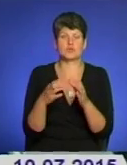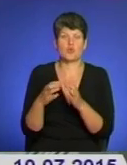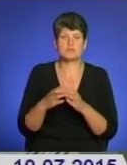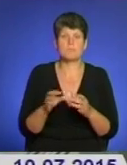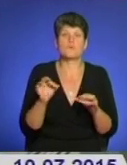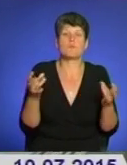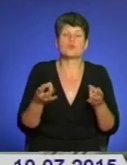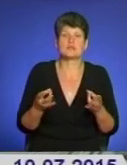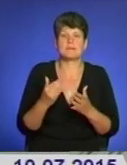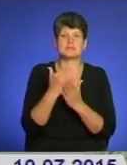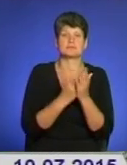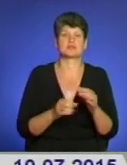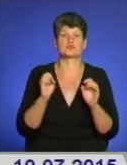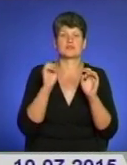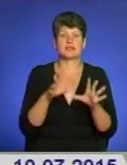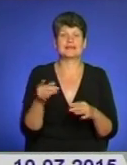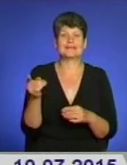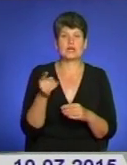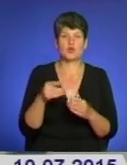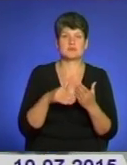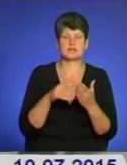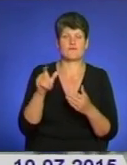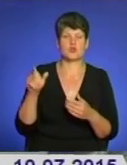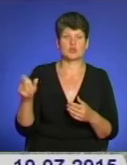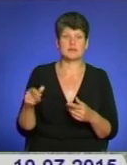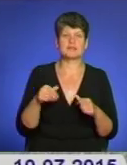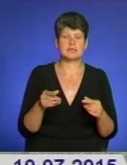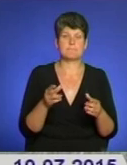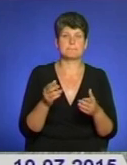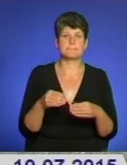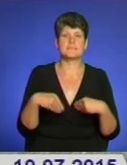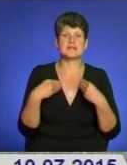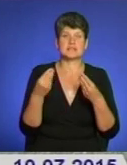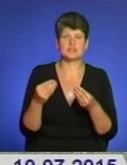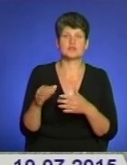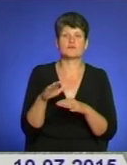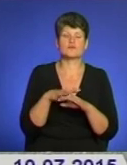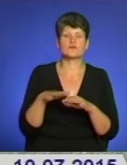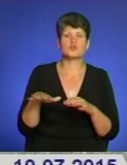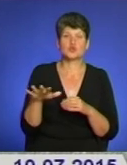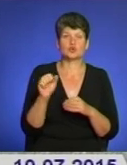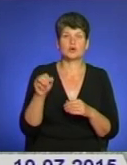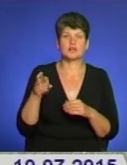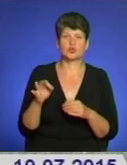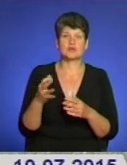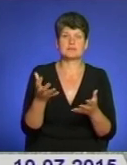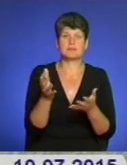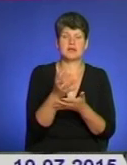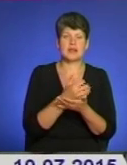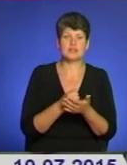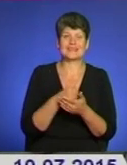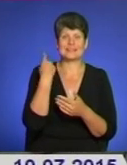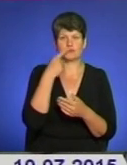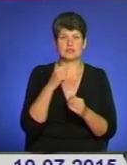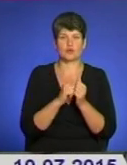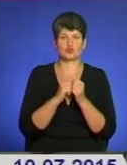потреби. Список передали тернопільським волонтерам. Ті ж передачі в зону АТО збирають індивідуально для кожного з